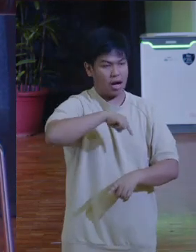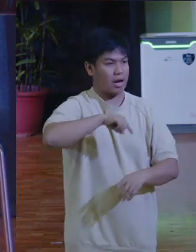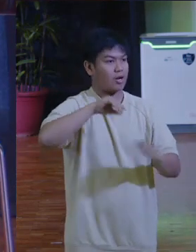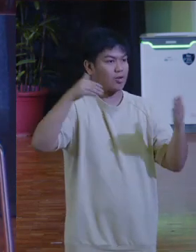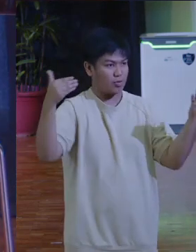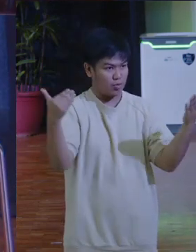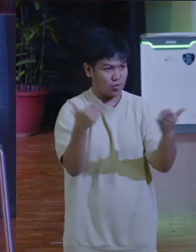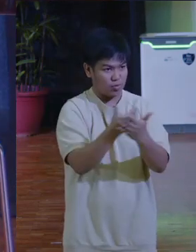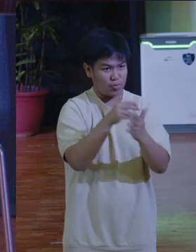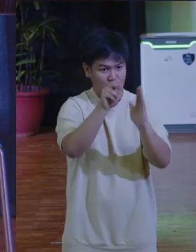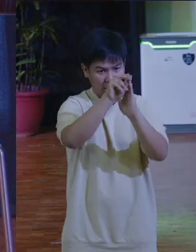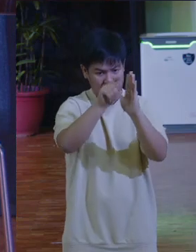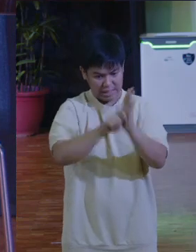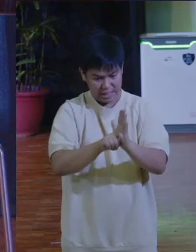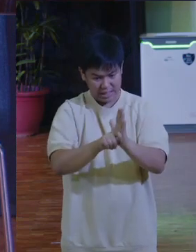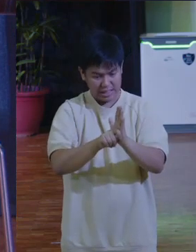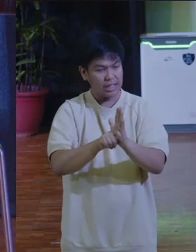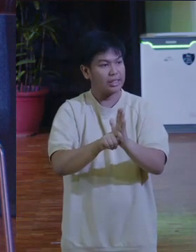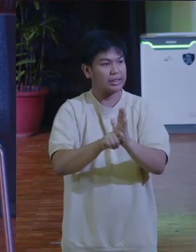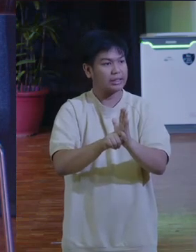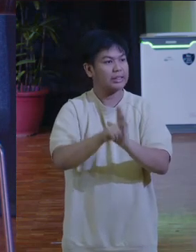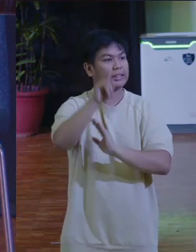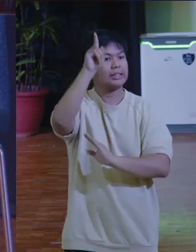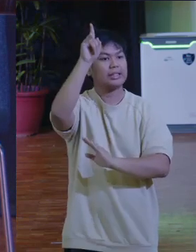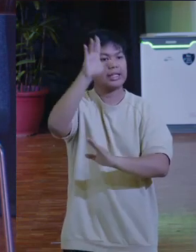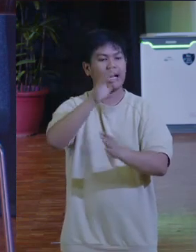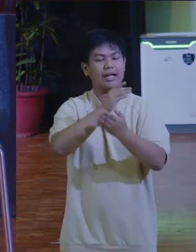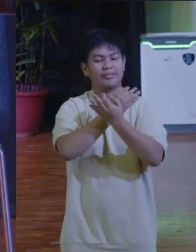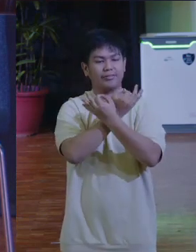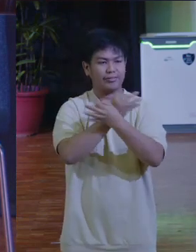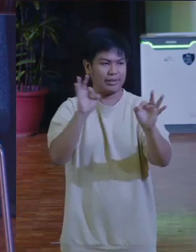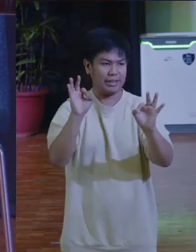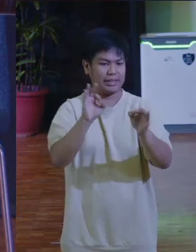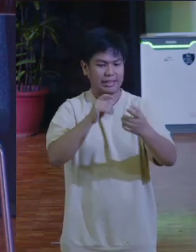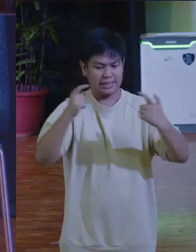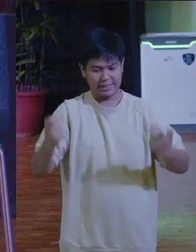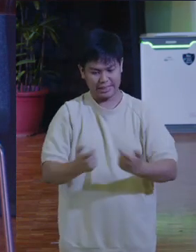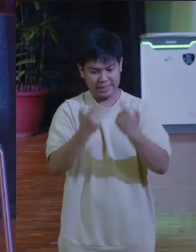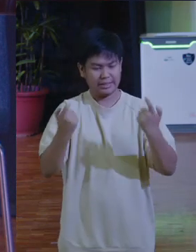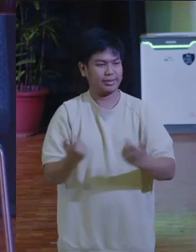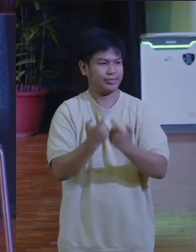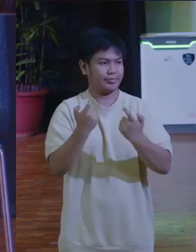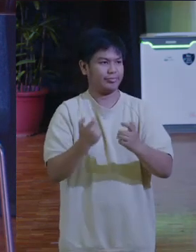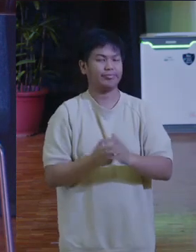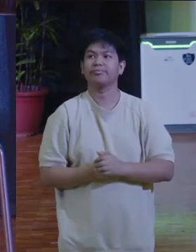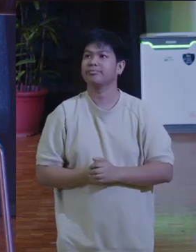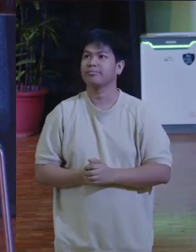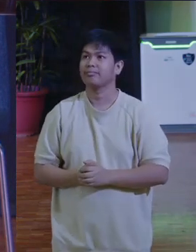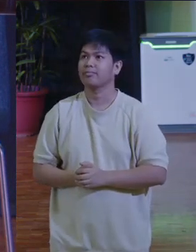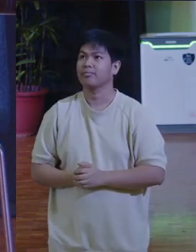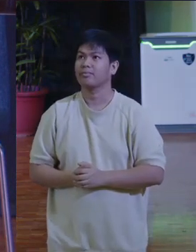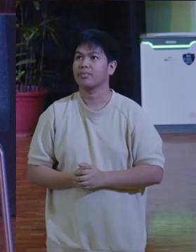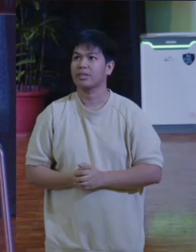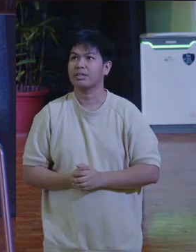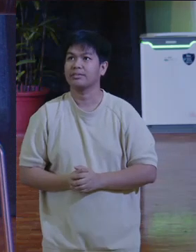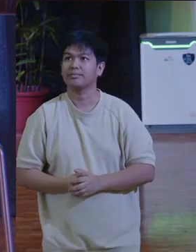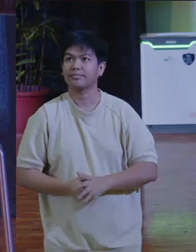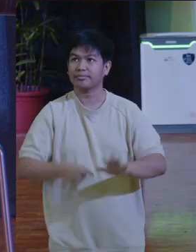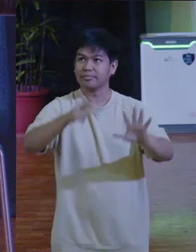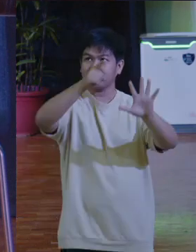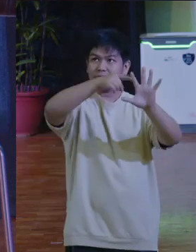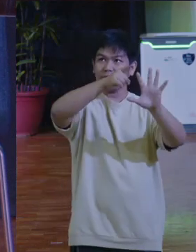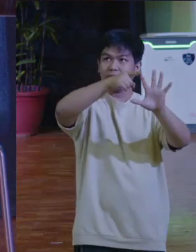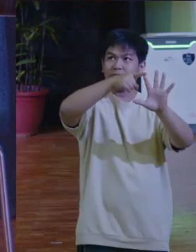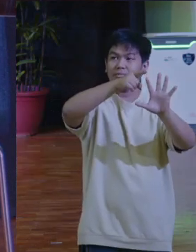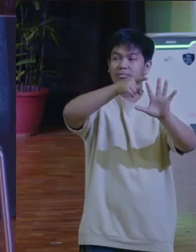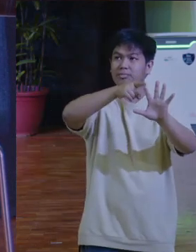Pangatlo, to usher in God's grace. Sabi niya, to proclaim the year of the Lord's favor. Nung sinabi po ito